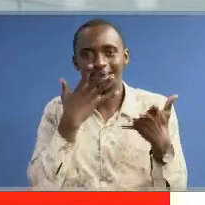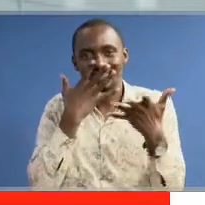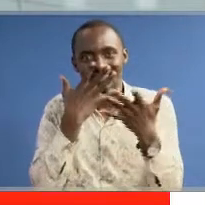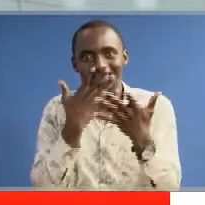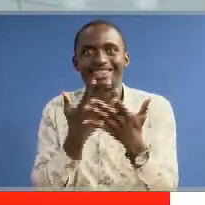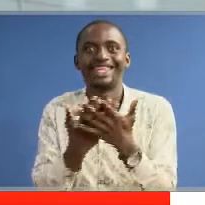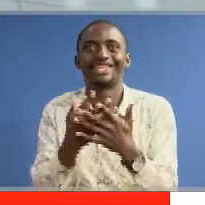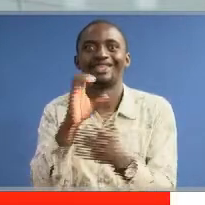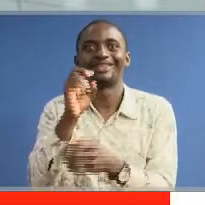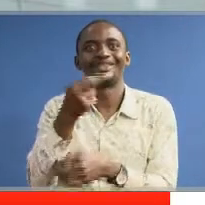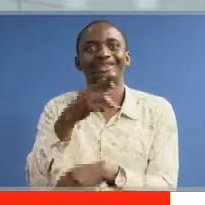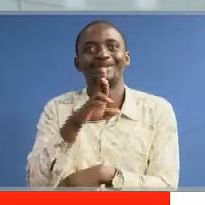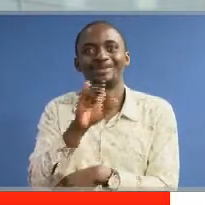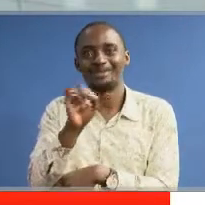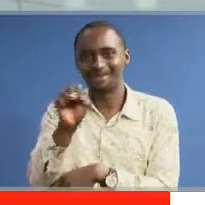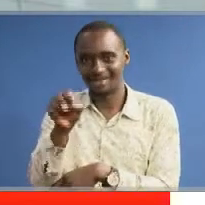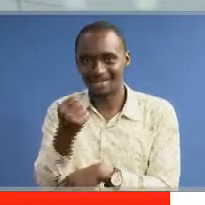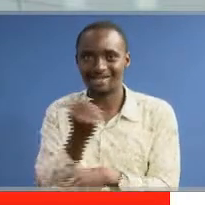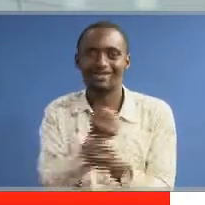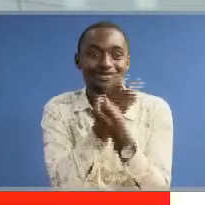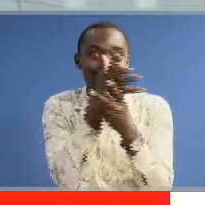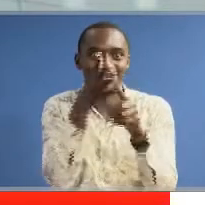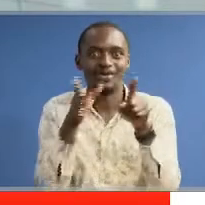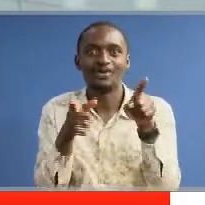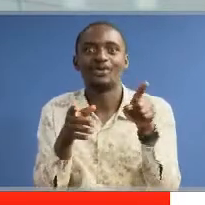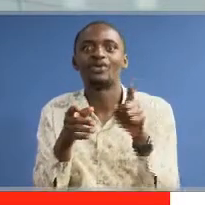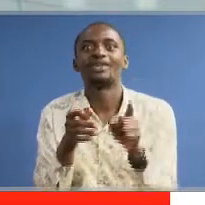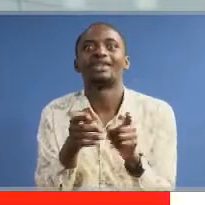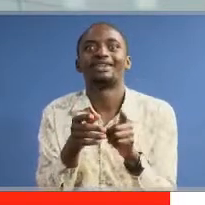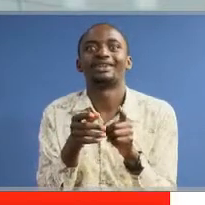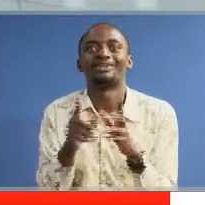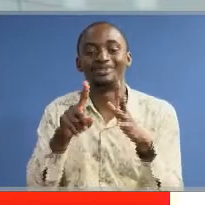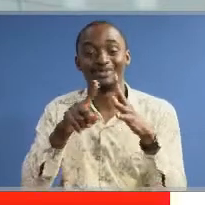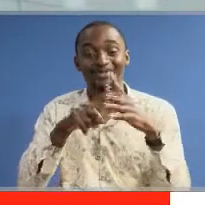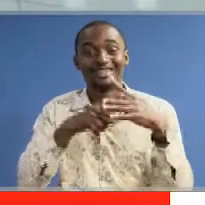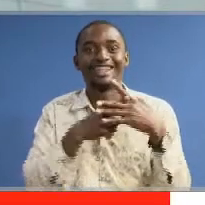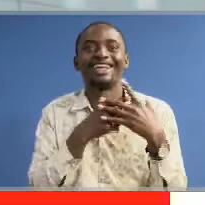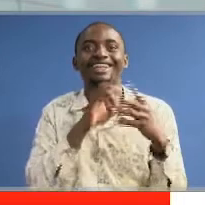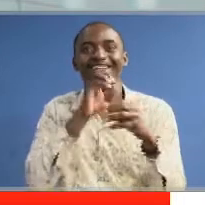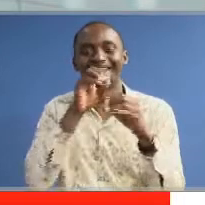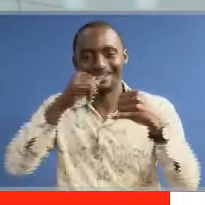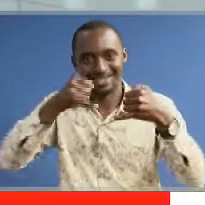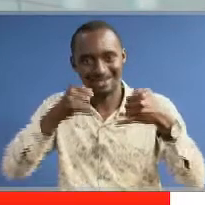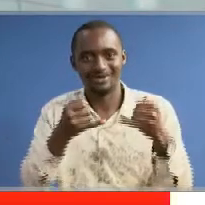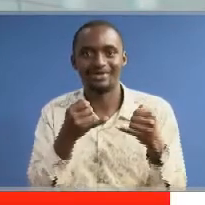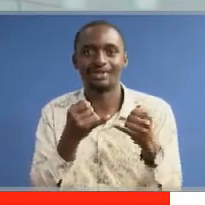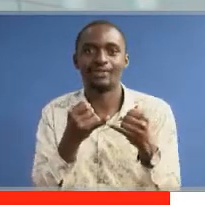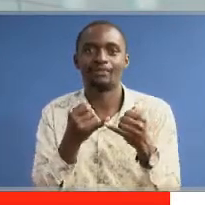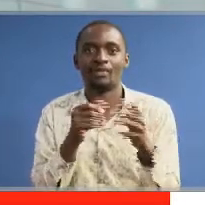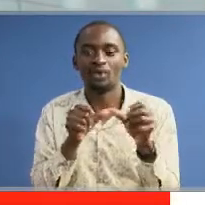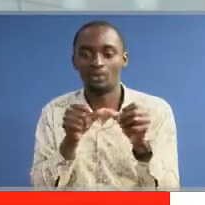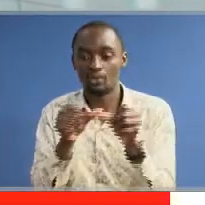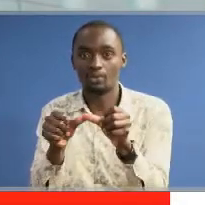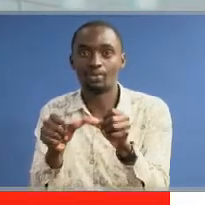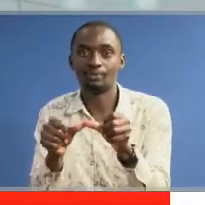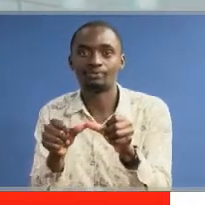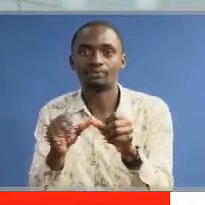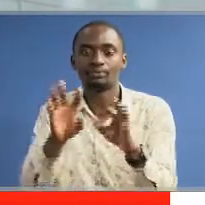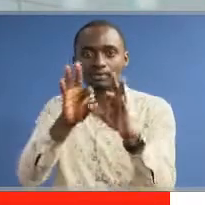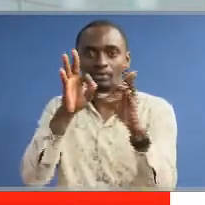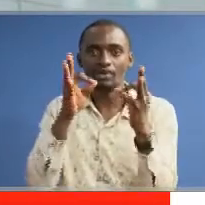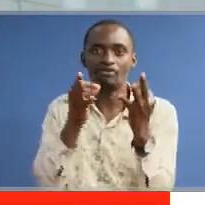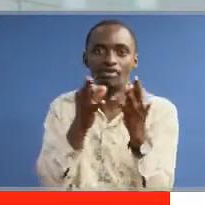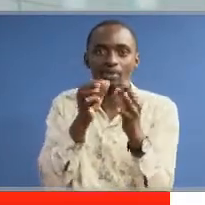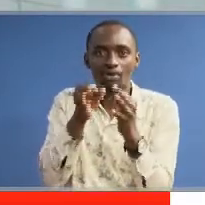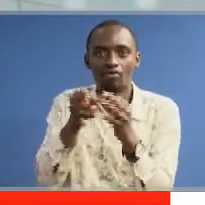za dhati Chris Sambu kwa taarifa hiyo ambayo imetukunjulia jamvi la mizizi ya habari. Tukiendelea ni kuwa familia